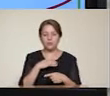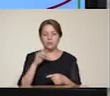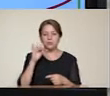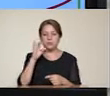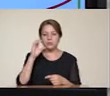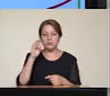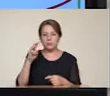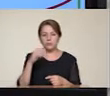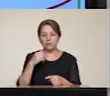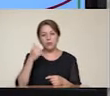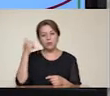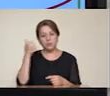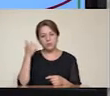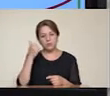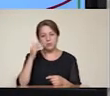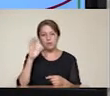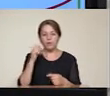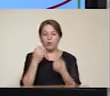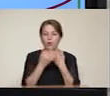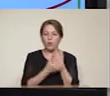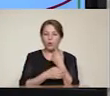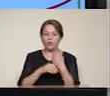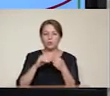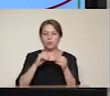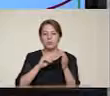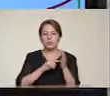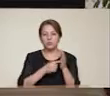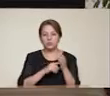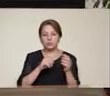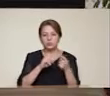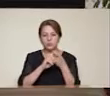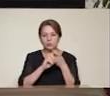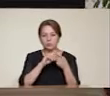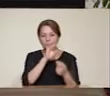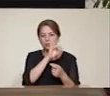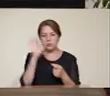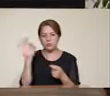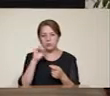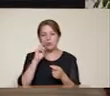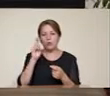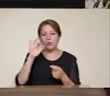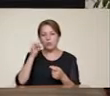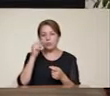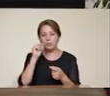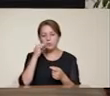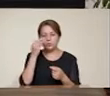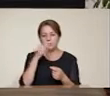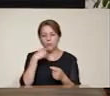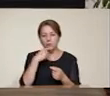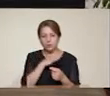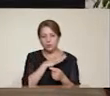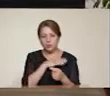jismning boshlang'ich va oxirgi nuqtasini tutashtiruvchi to'g'ri chiziq deganda biz ko'chishni aytgan edik. Demak, jismning boshlang'ich